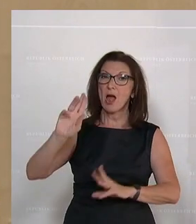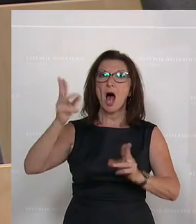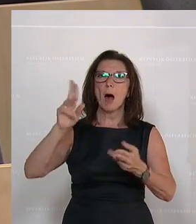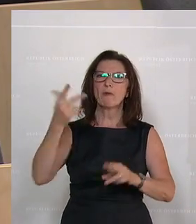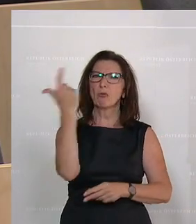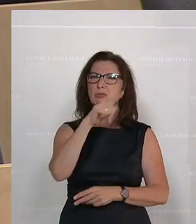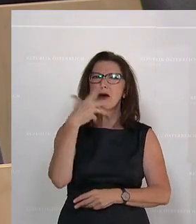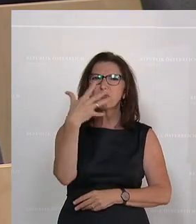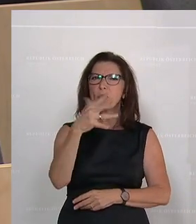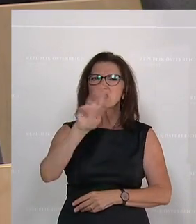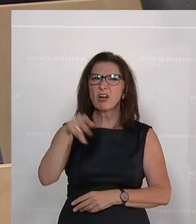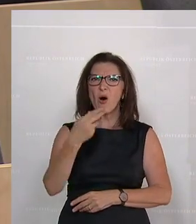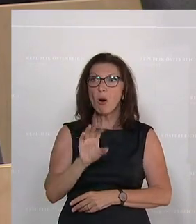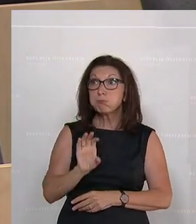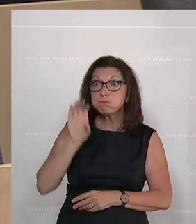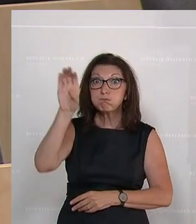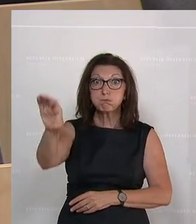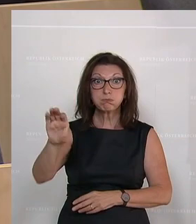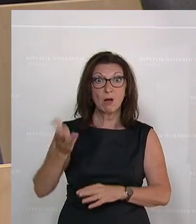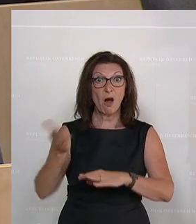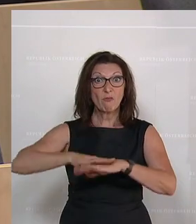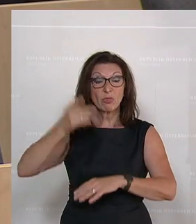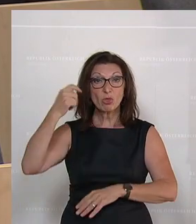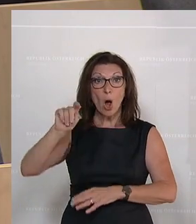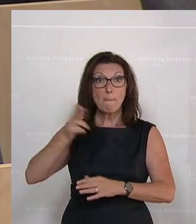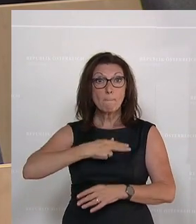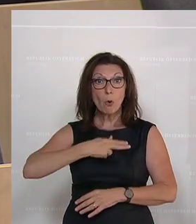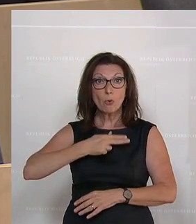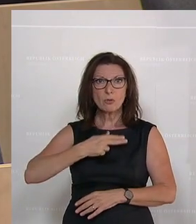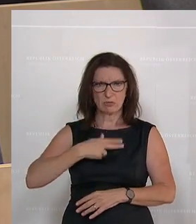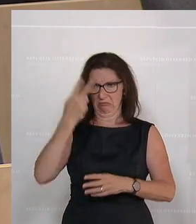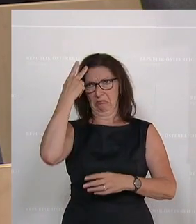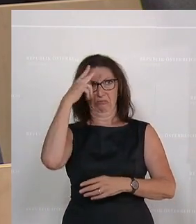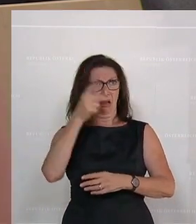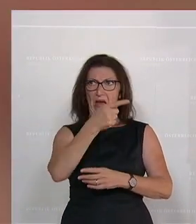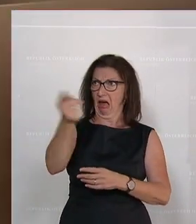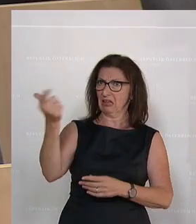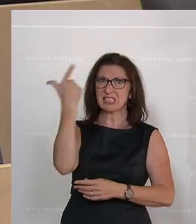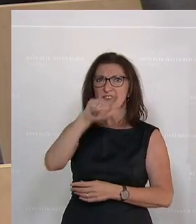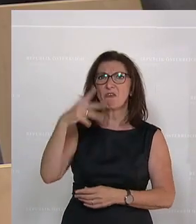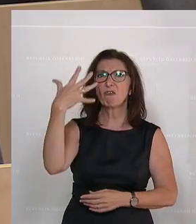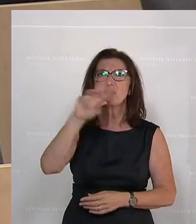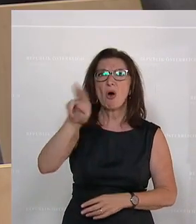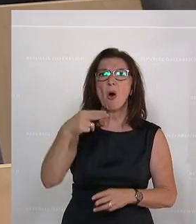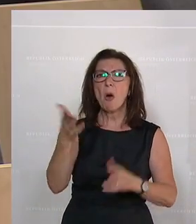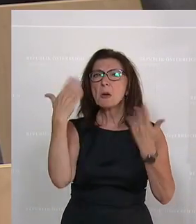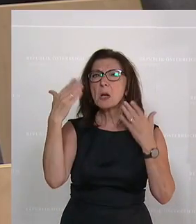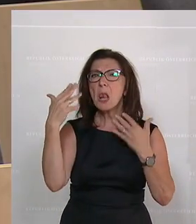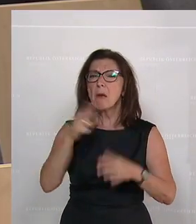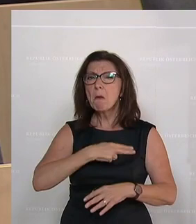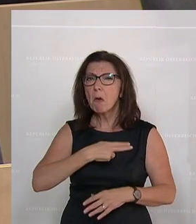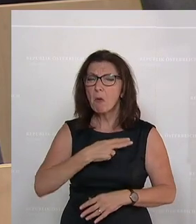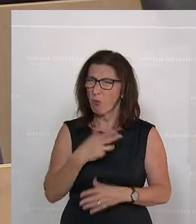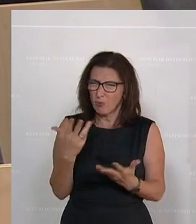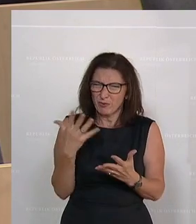250 euro für den teuerungsdruck warum gibst du dem reichen dann die 250 euro für den klima bonus dass pastior wieder hinten